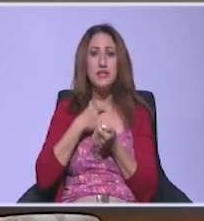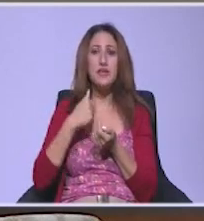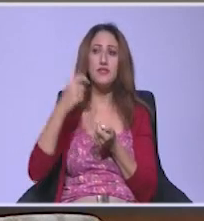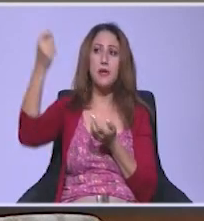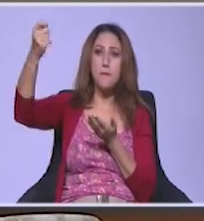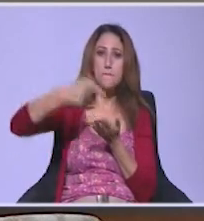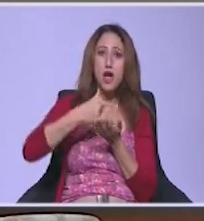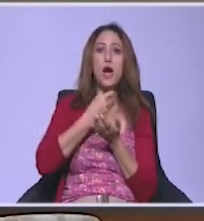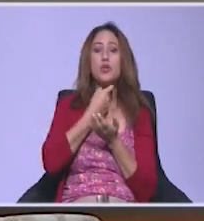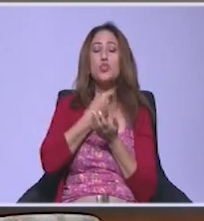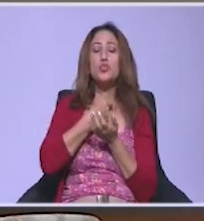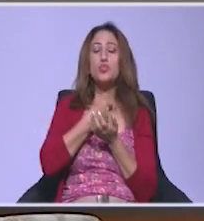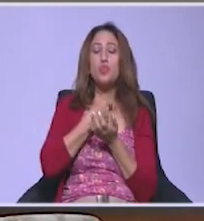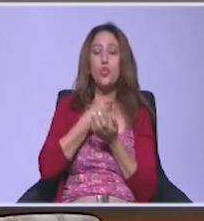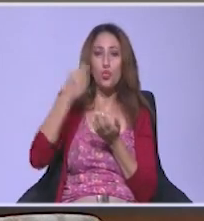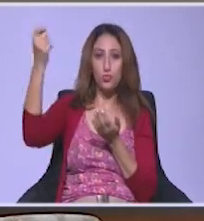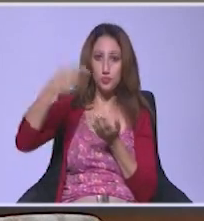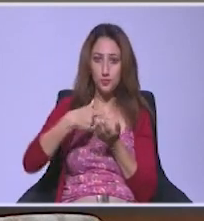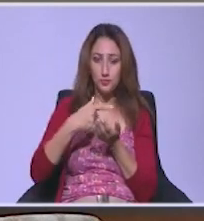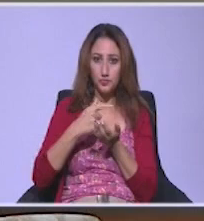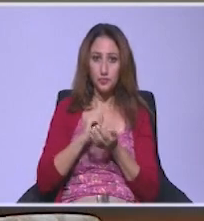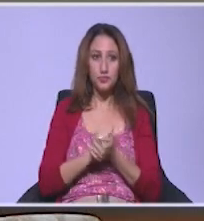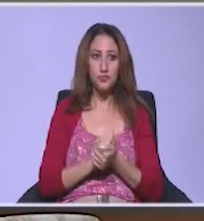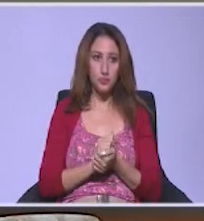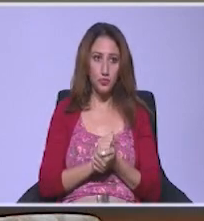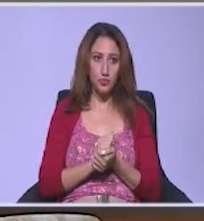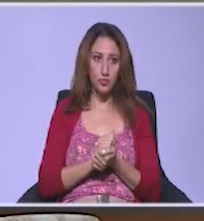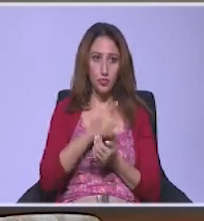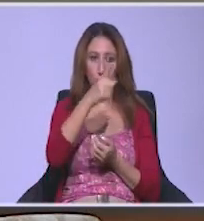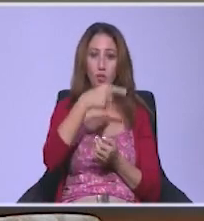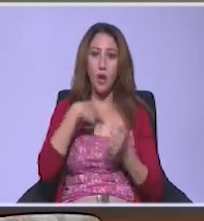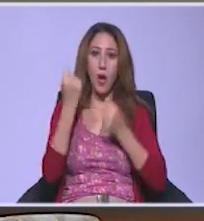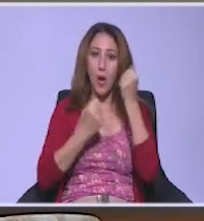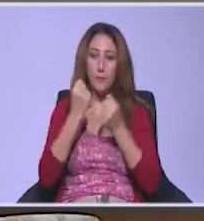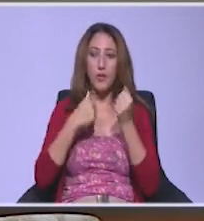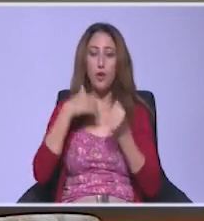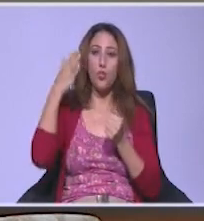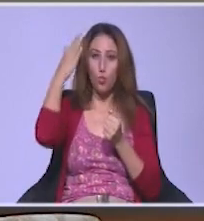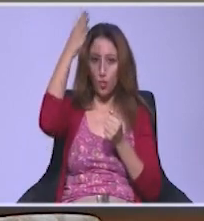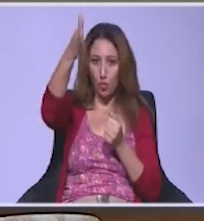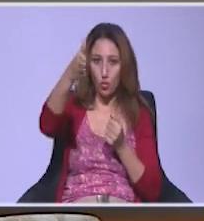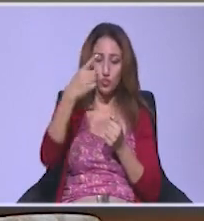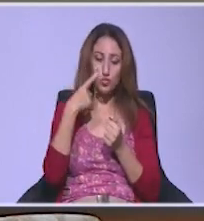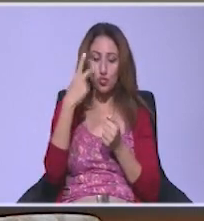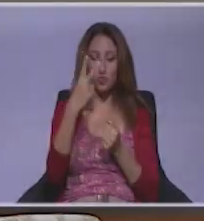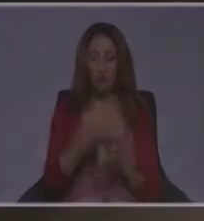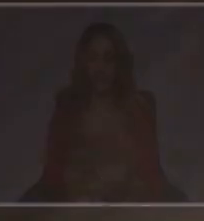ولها رغبة. الحقيقة أنا ما انتظرتش، خدت عربيتي ورحت لها. تعالوا